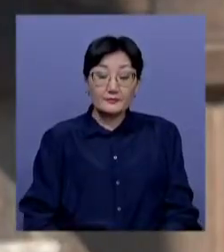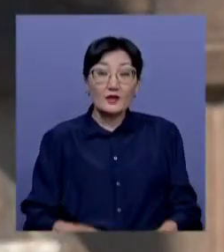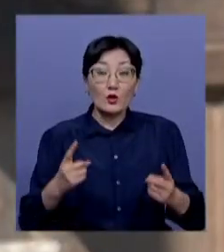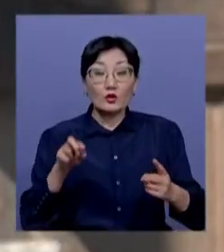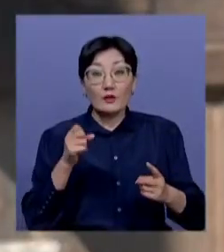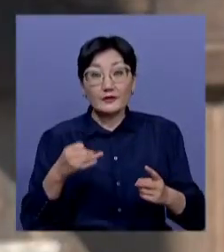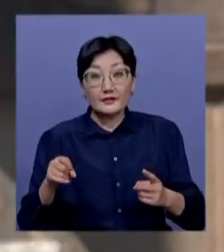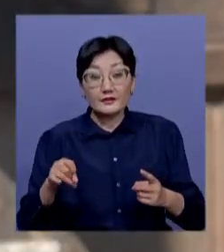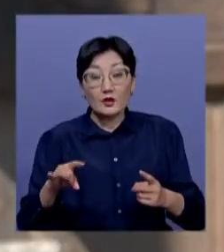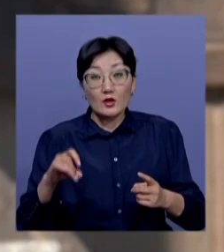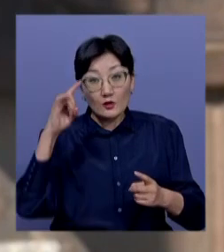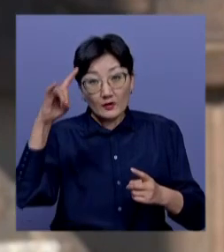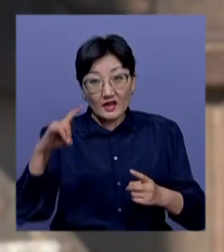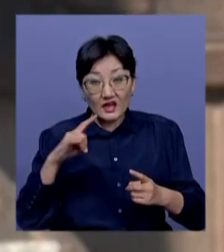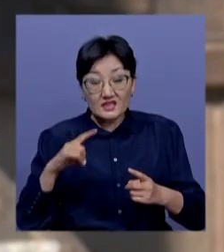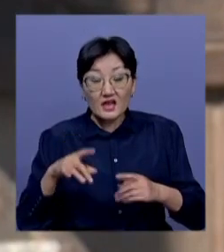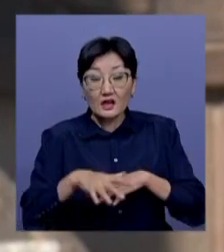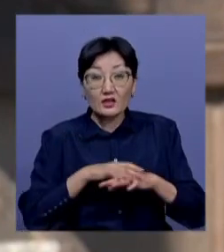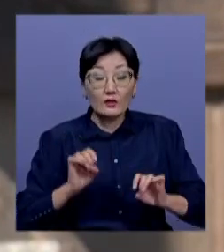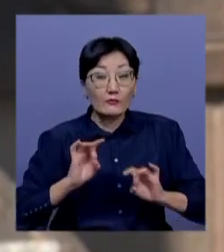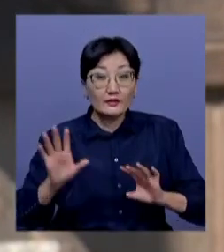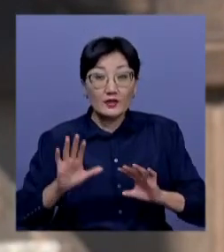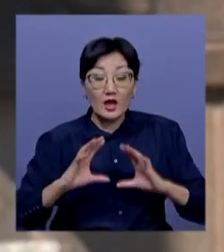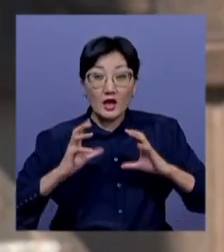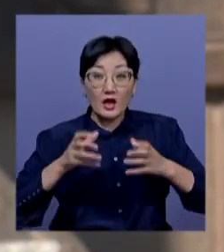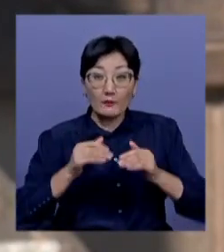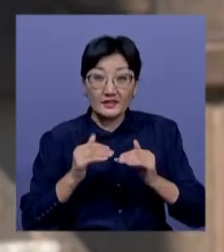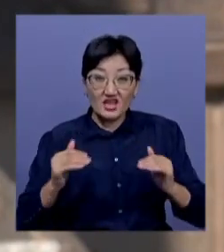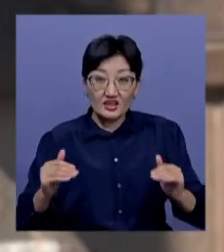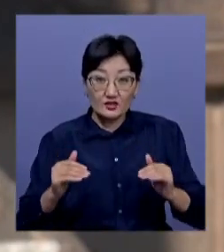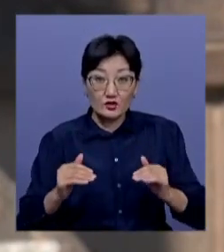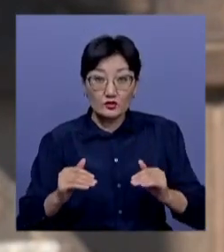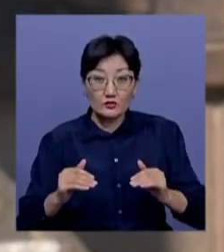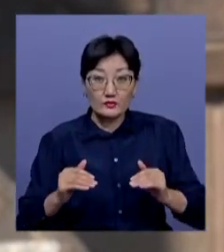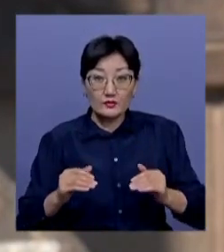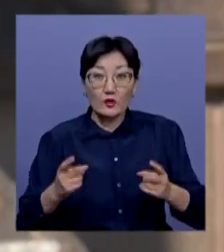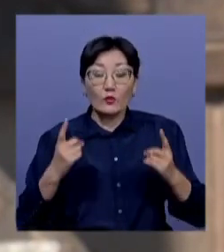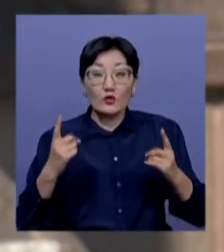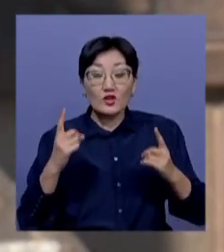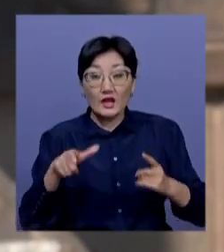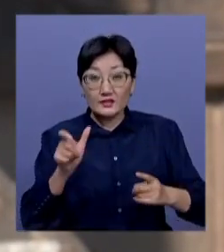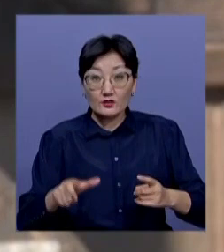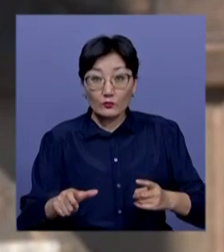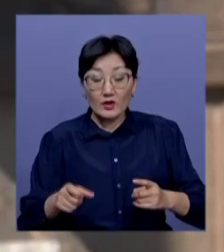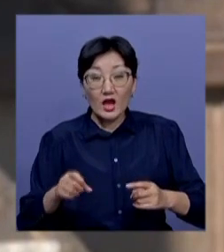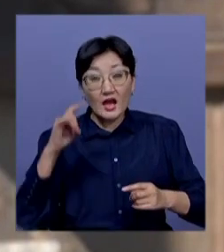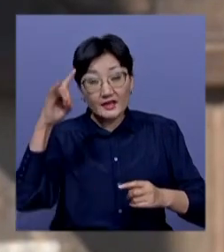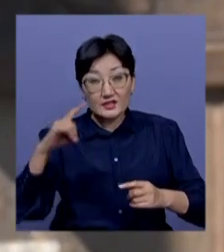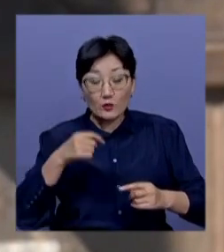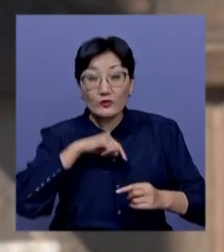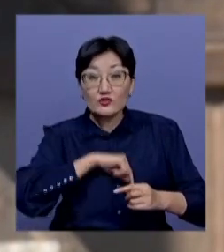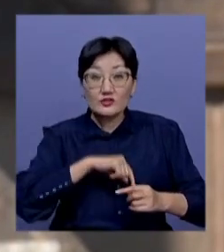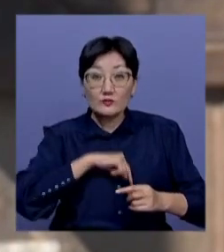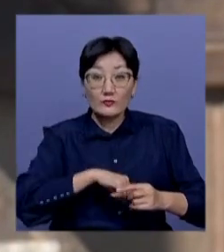Абай біздің еліміздің мақтанышы ғана емес, әлемдік деңгейдегі кемеңгер. Ол қазақтың жан